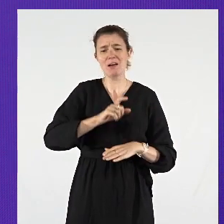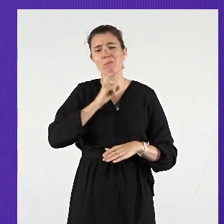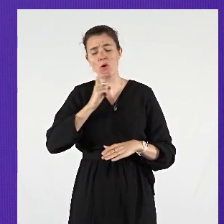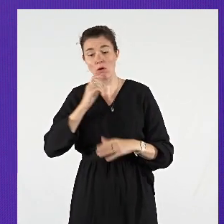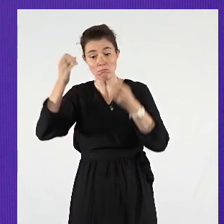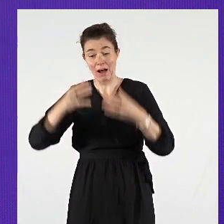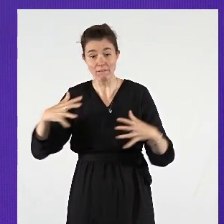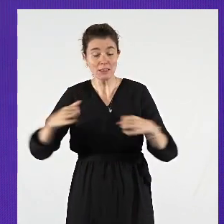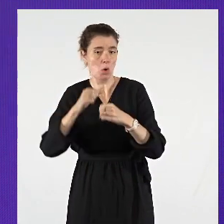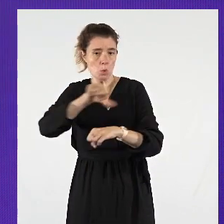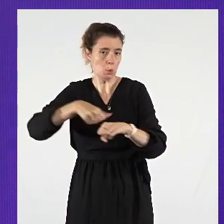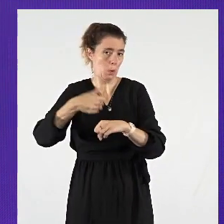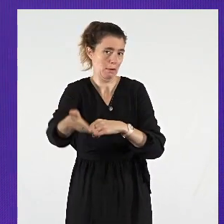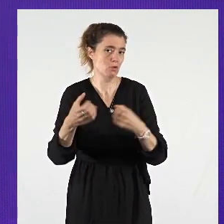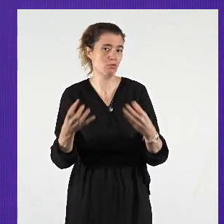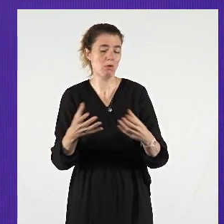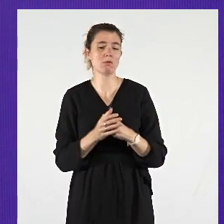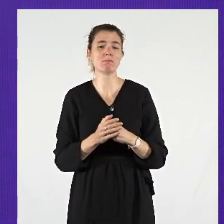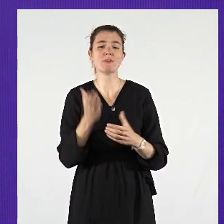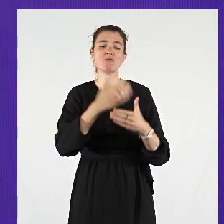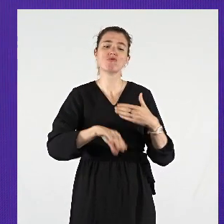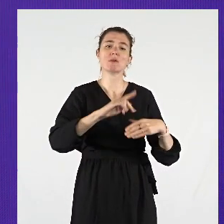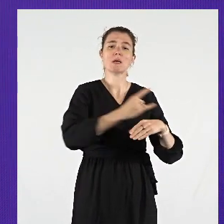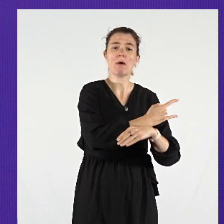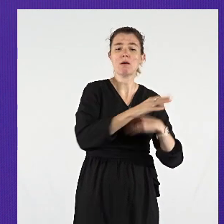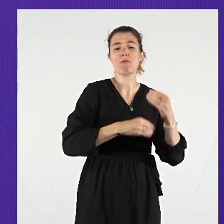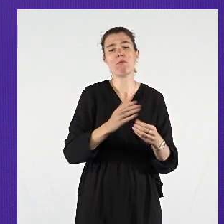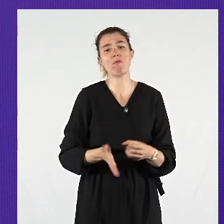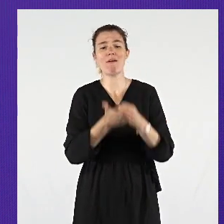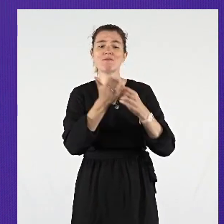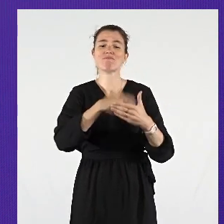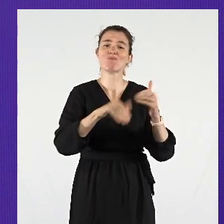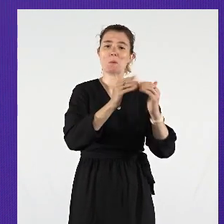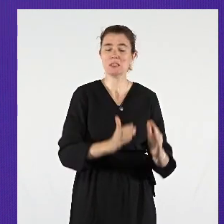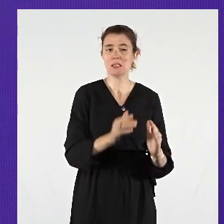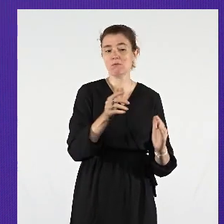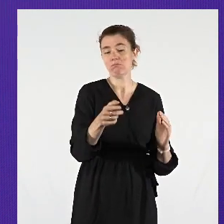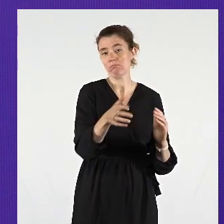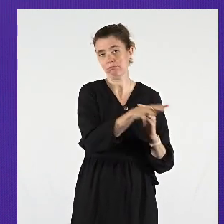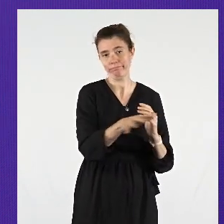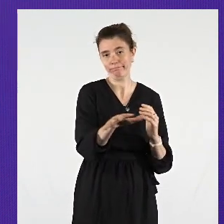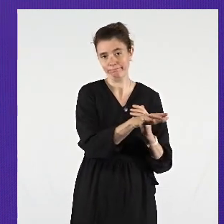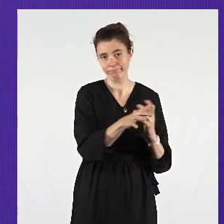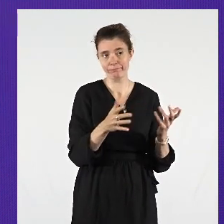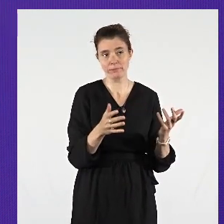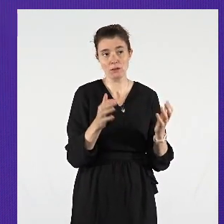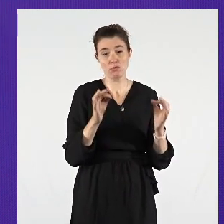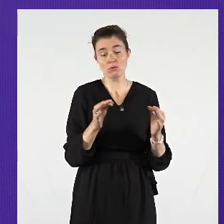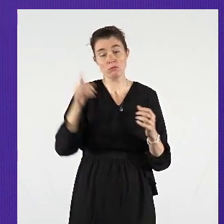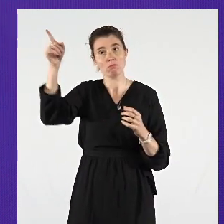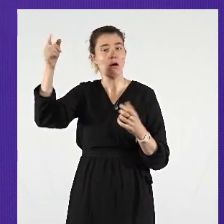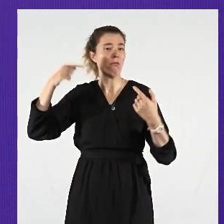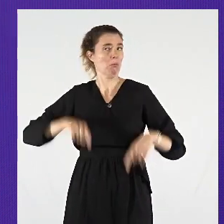dilemme dans le secteur des EHPAD et dans le secteur des services à domicile. En tout état de cause, et d'ailleurs les pouvoirs publics en sont parfaitement